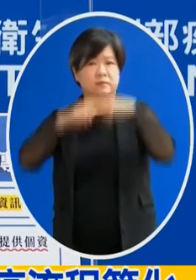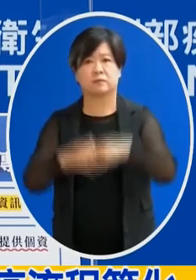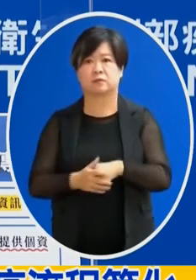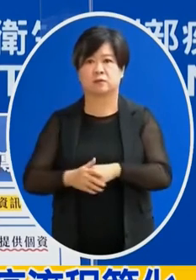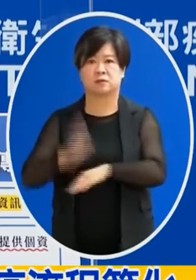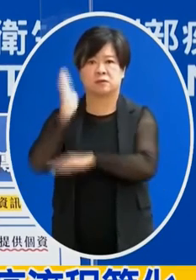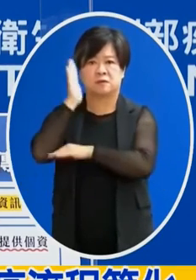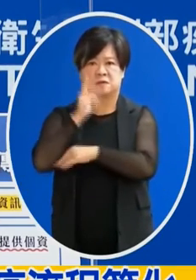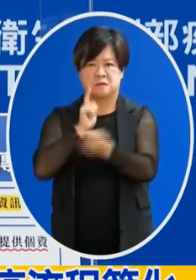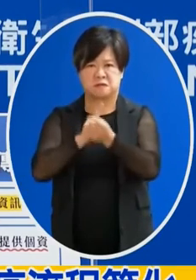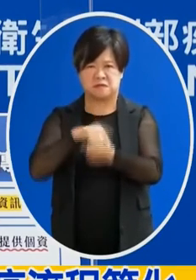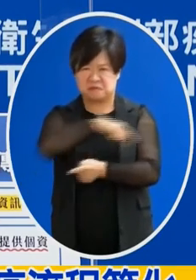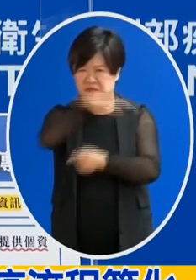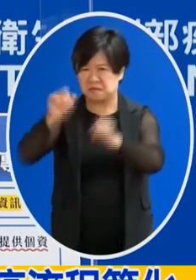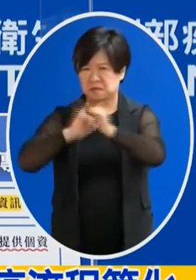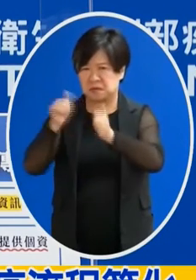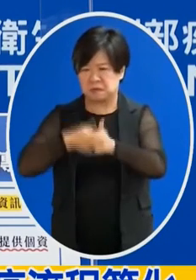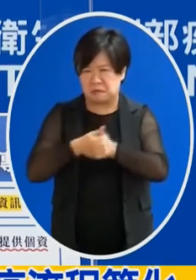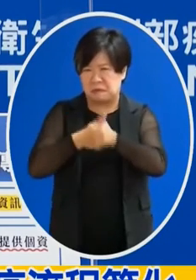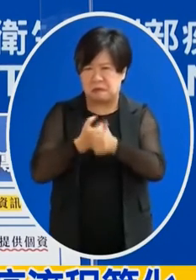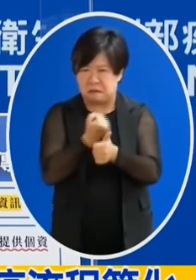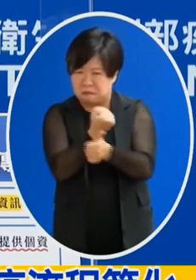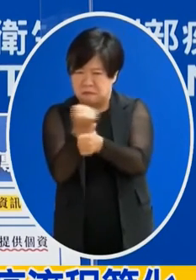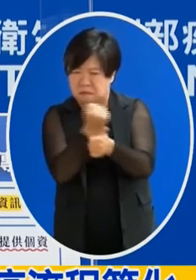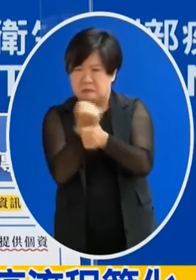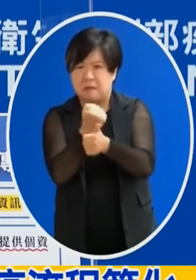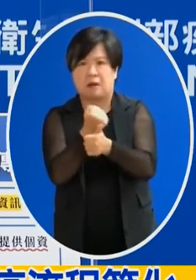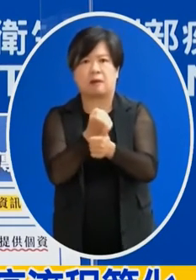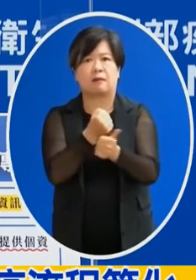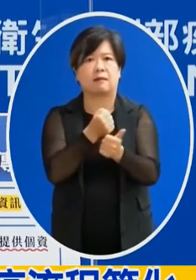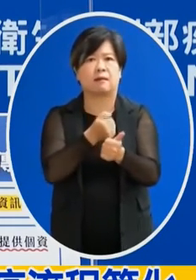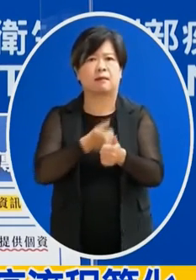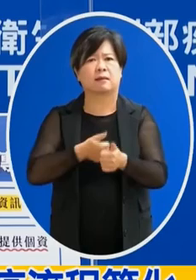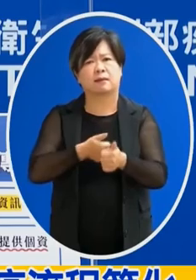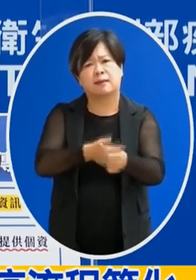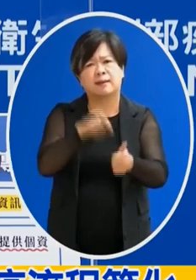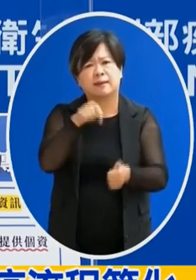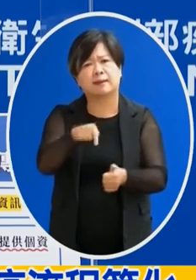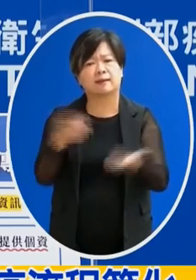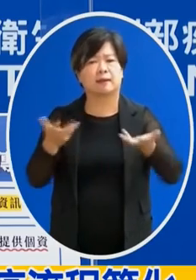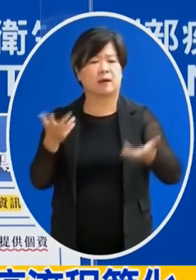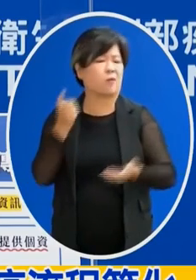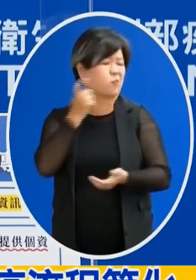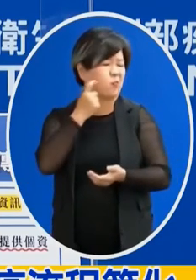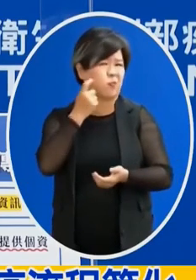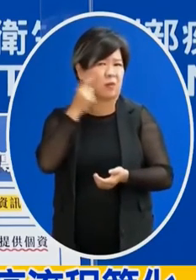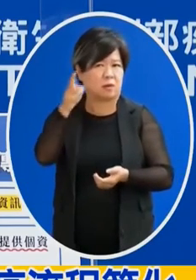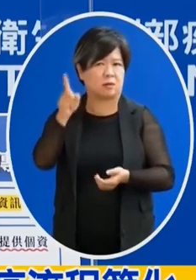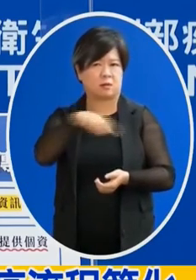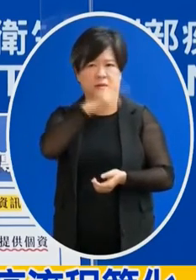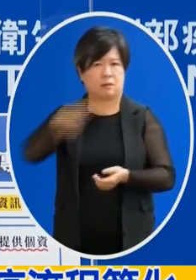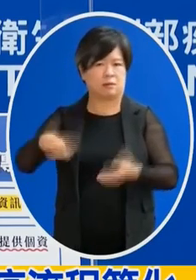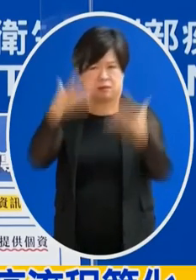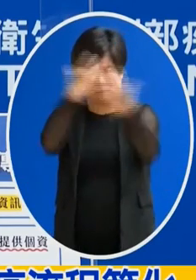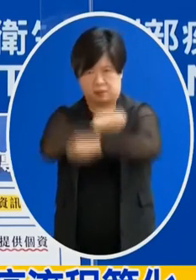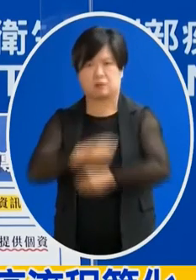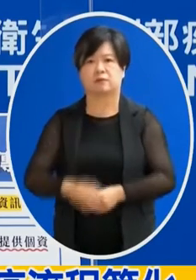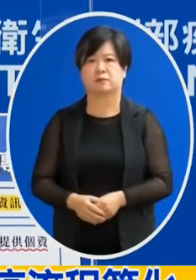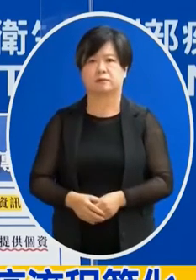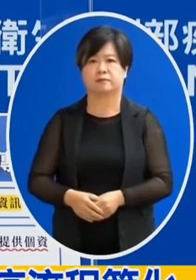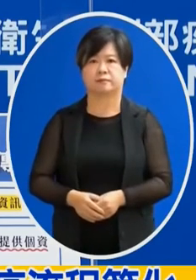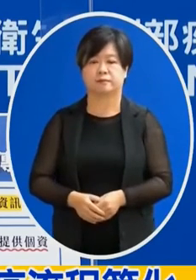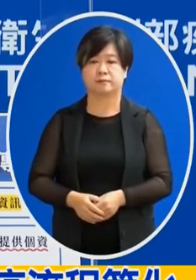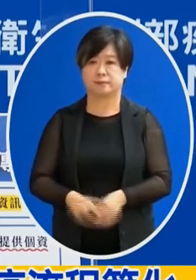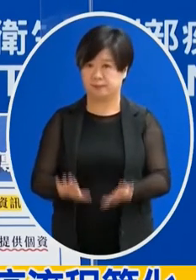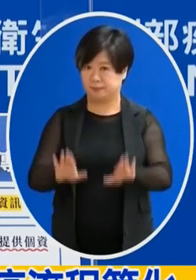在监控人民的行踪这样的一个讯息，这是一个非常假的非常错误的一件事情哈。